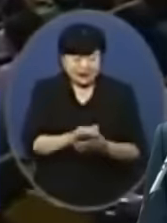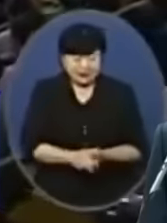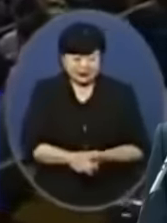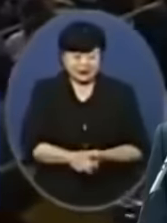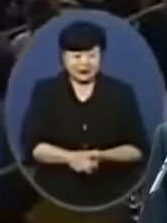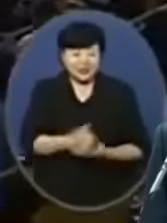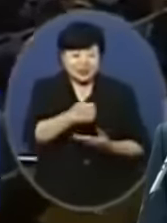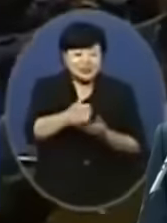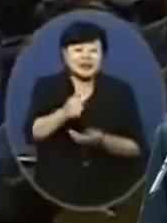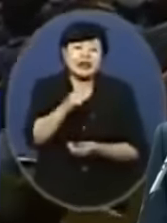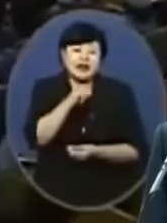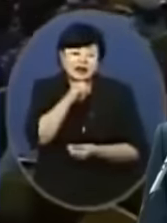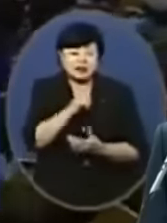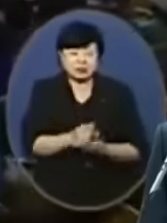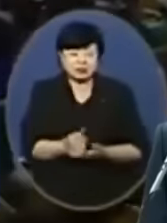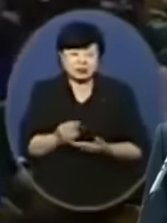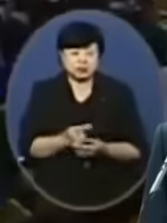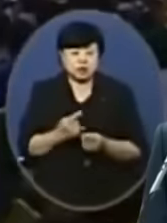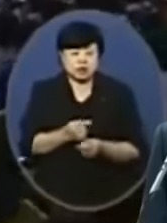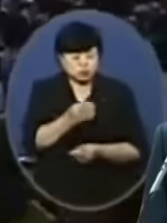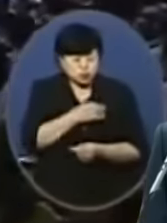하려 하시니라.